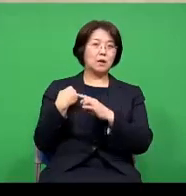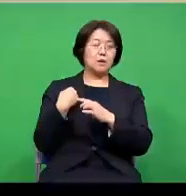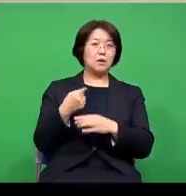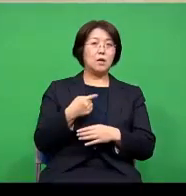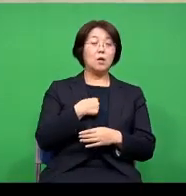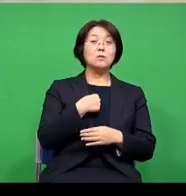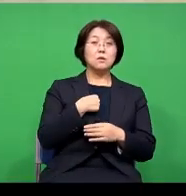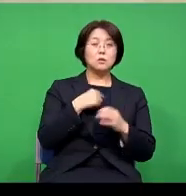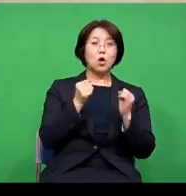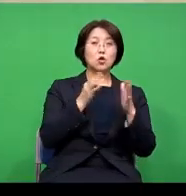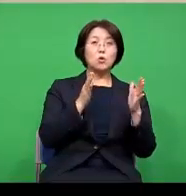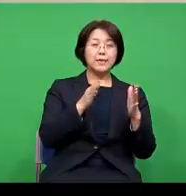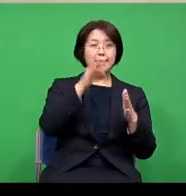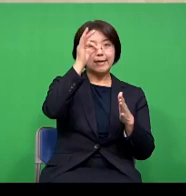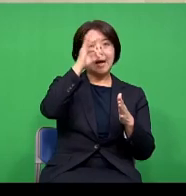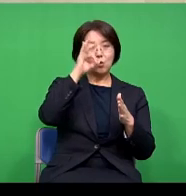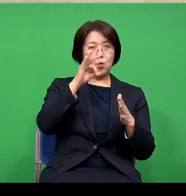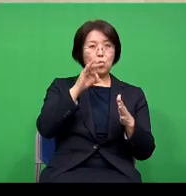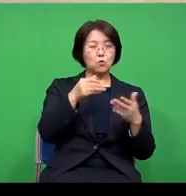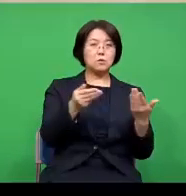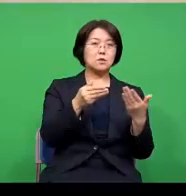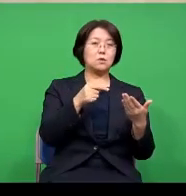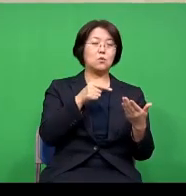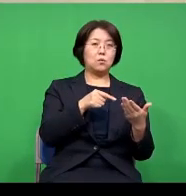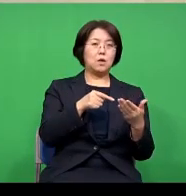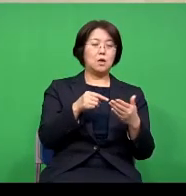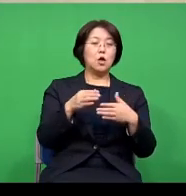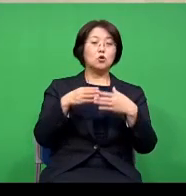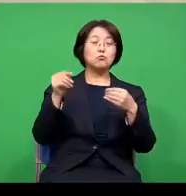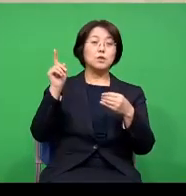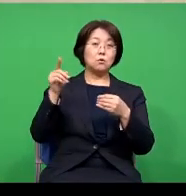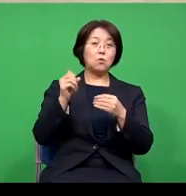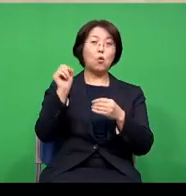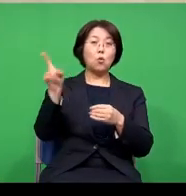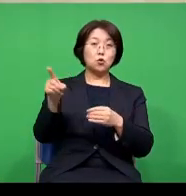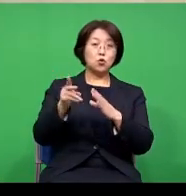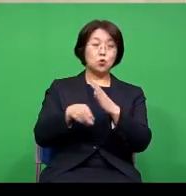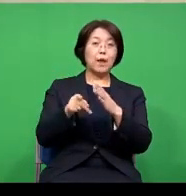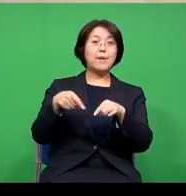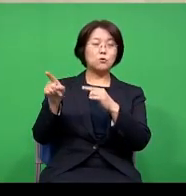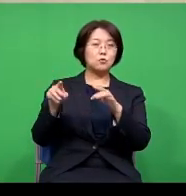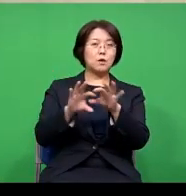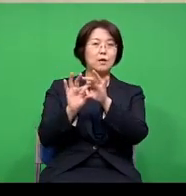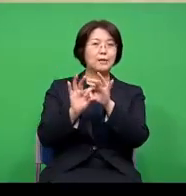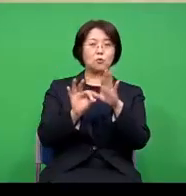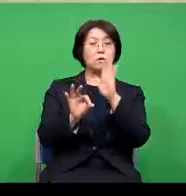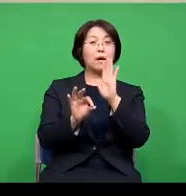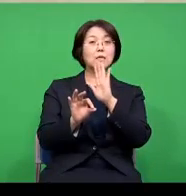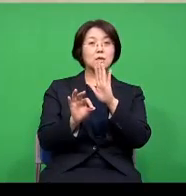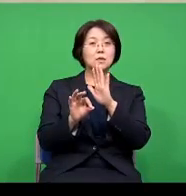うちの方のこの冬季観光プロモーション事業は必ずしも国の GoTo トラベルキャンペーンと連動しているわけじゃないんですね。